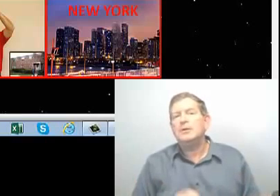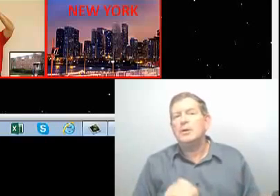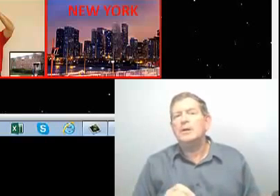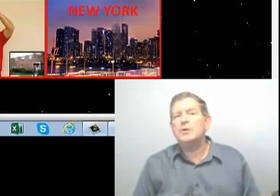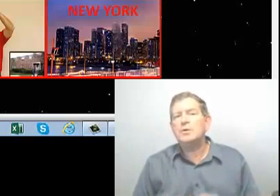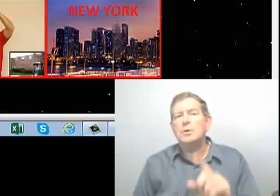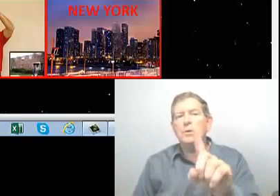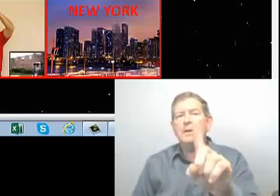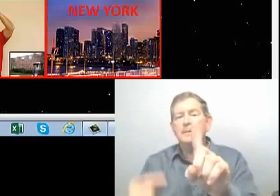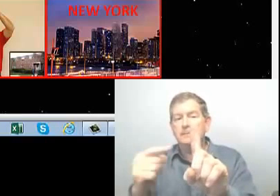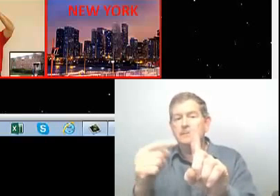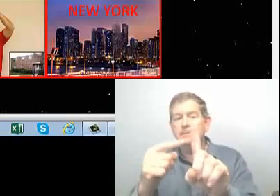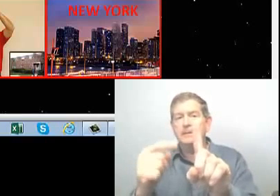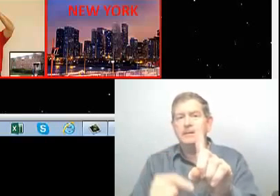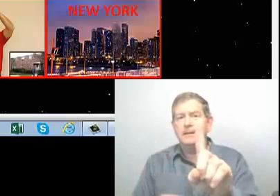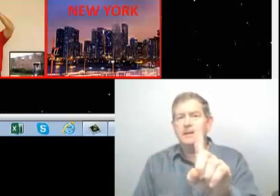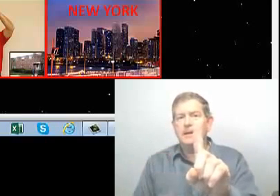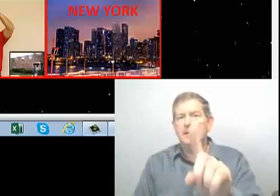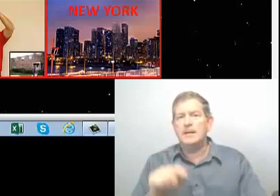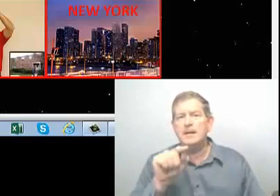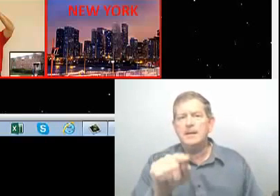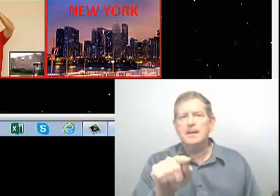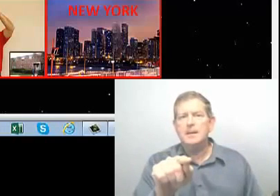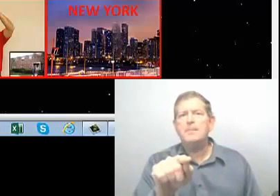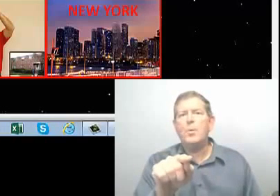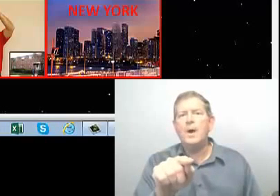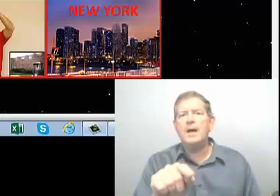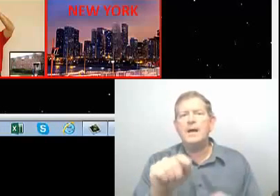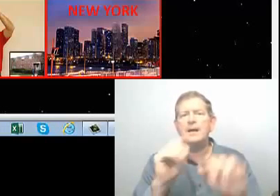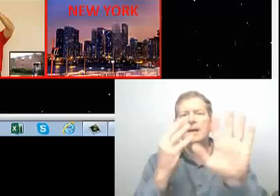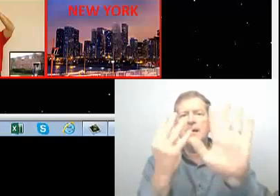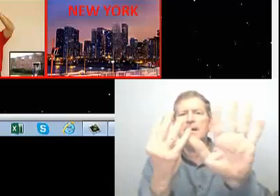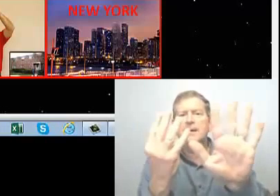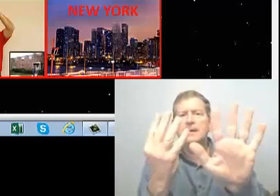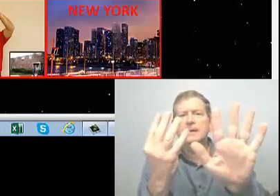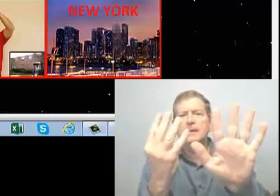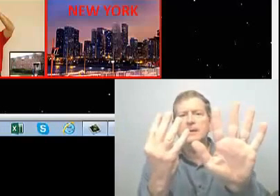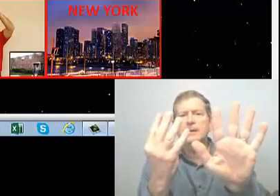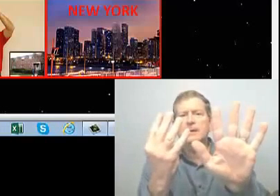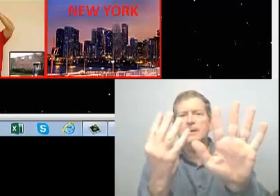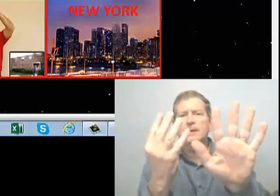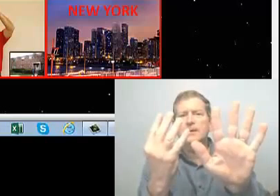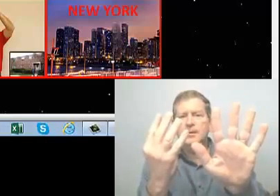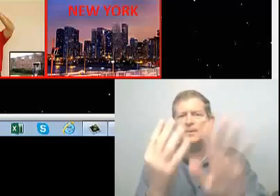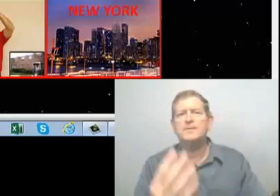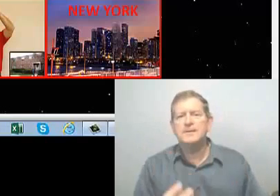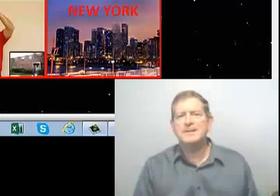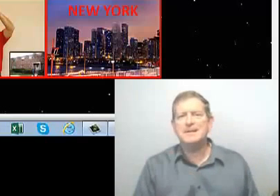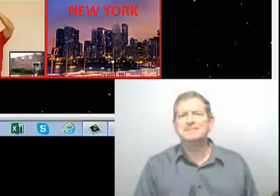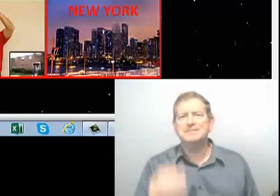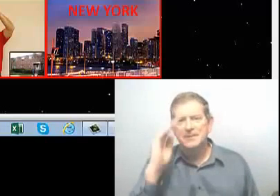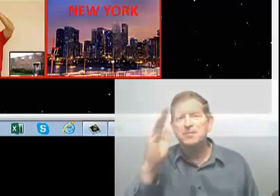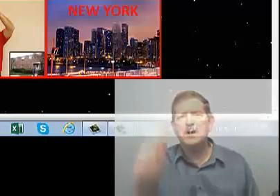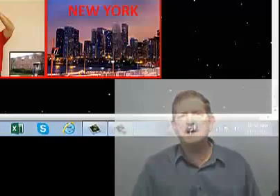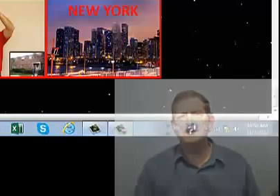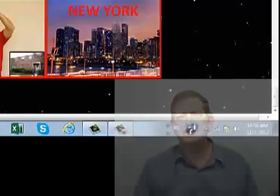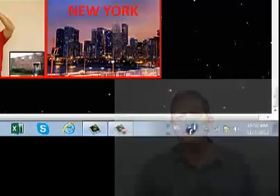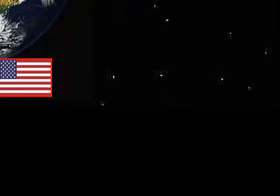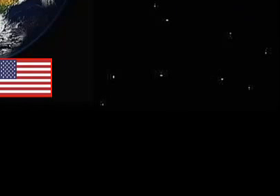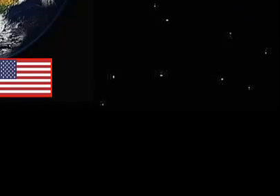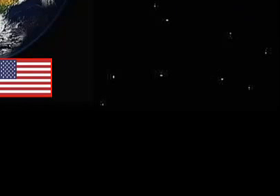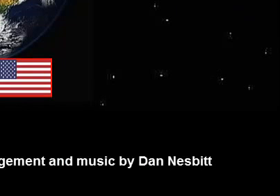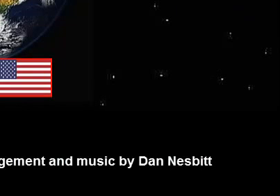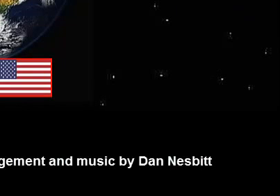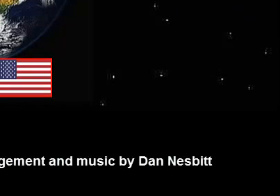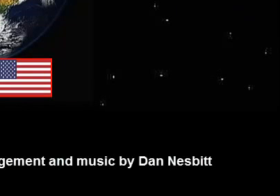fois dans la leçon 1.9. C'est ça. Au revoir.